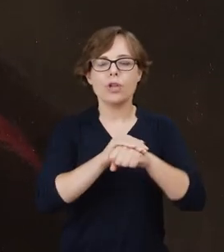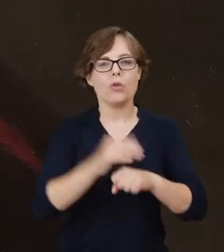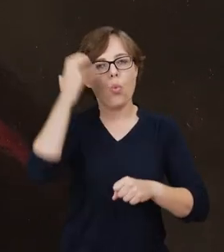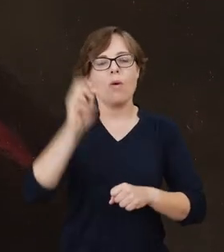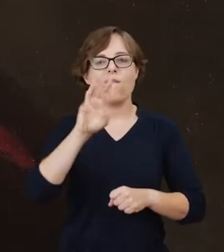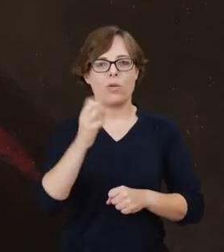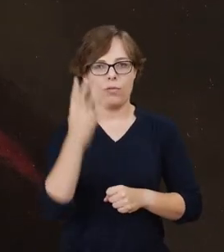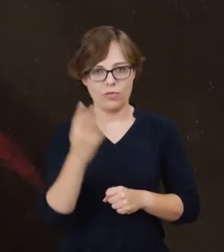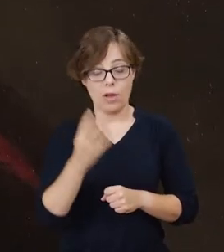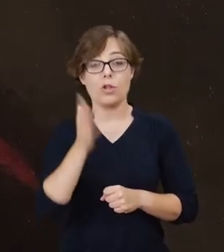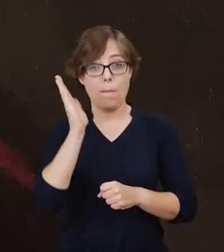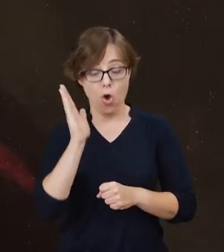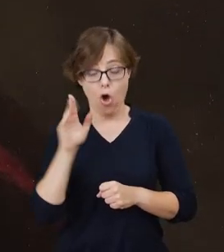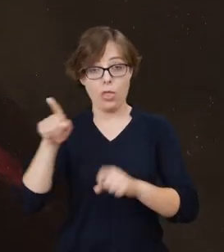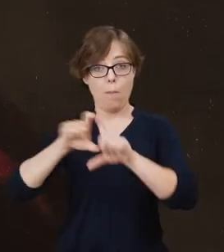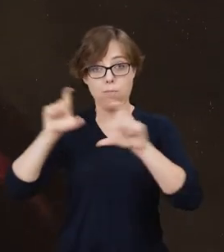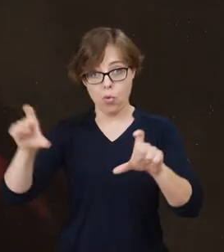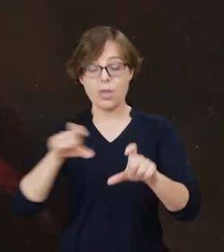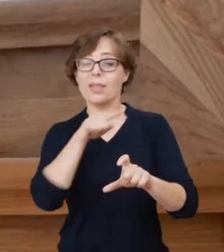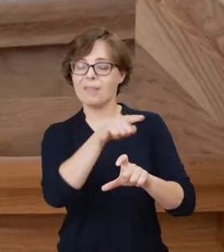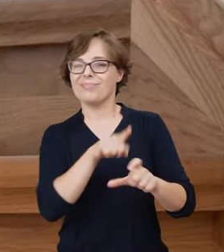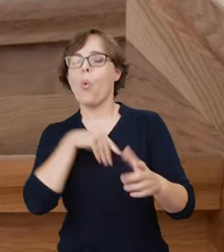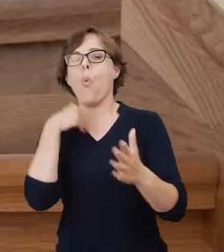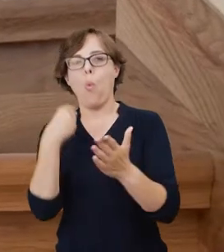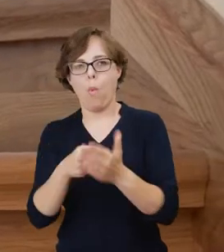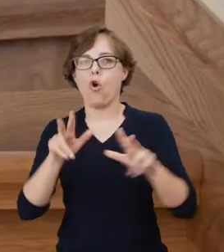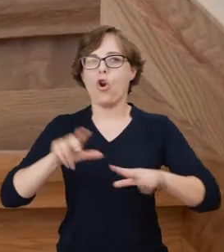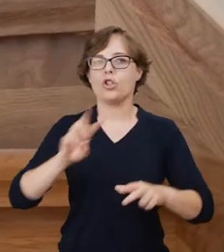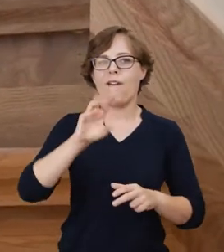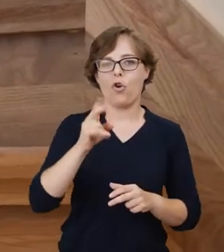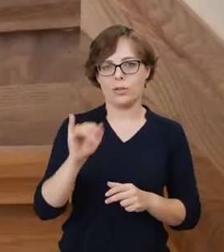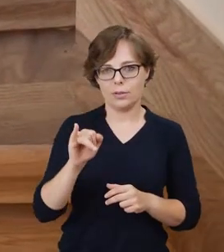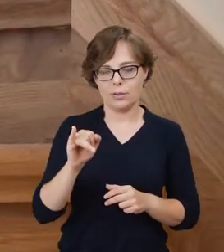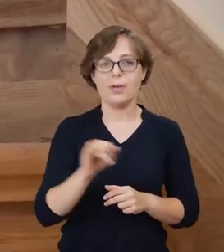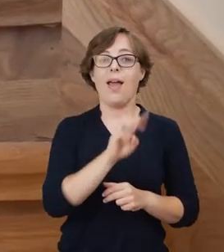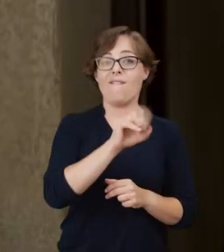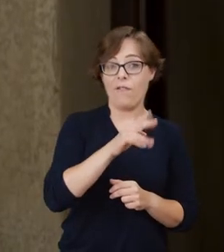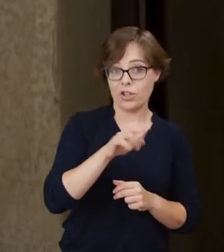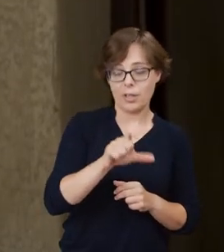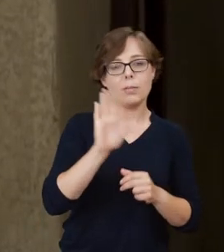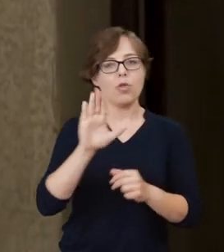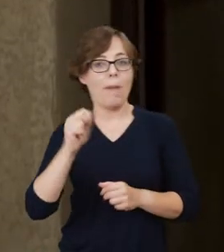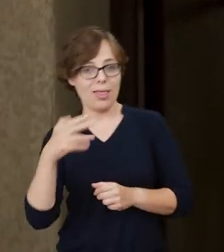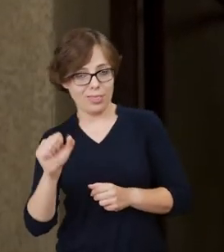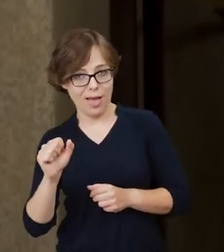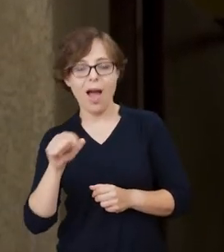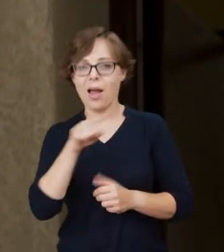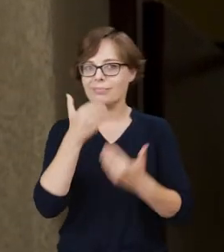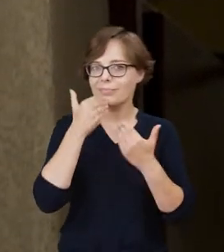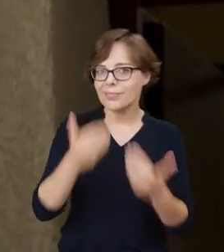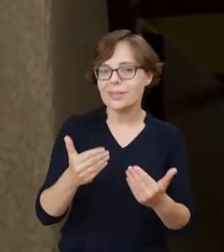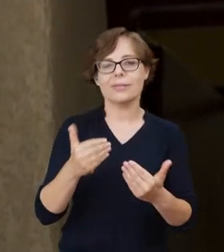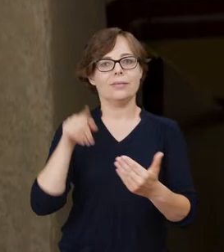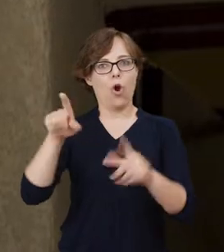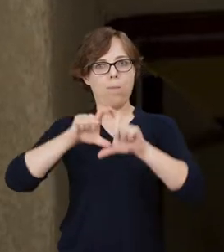Później budynek wykupili Wodziccy. Najpierw Wawrzyniec, a potem Anna Wodziccy doprowadzili do tego stanu budynku, który widzimy